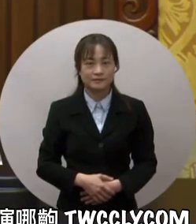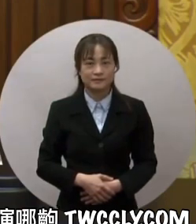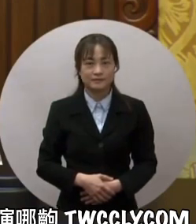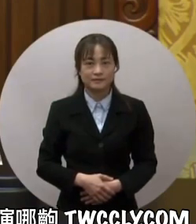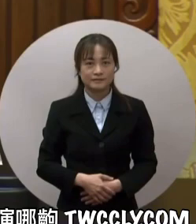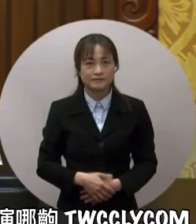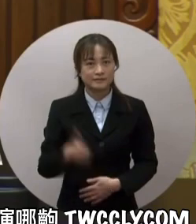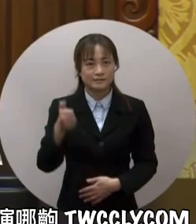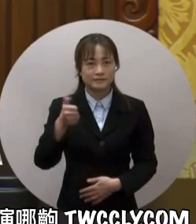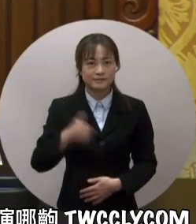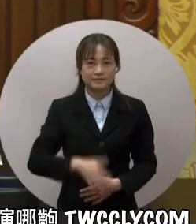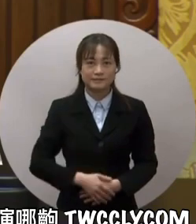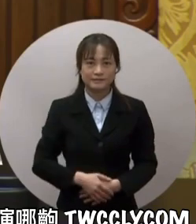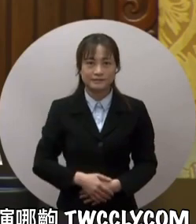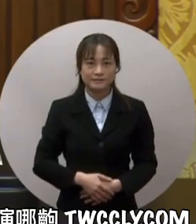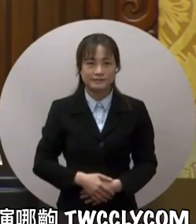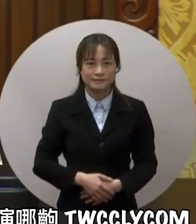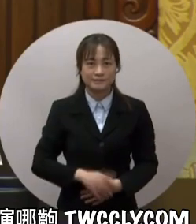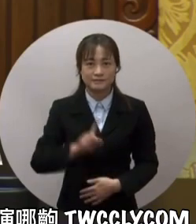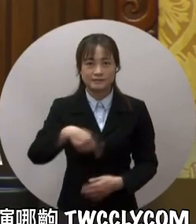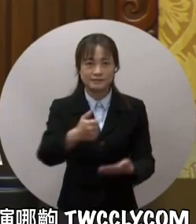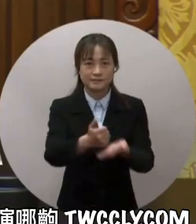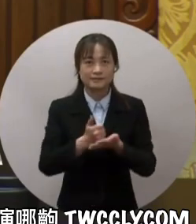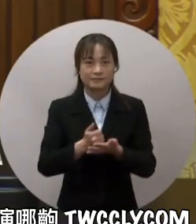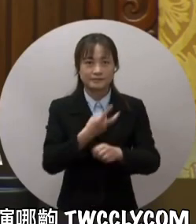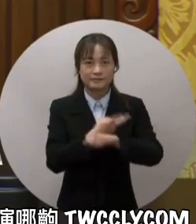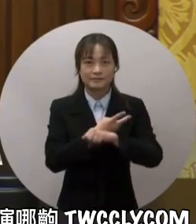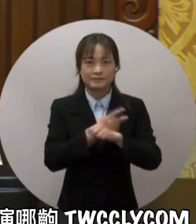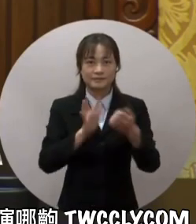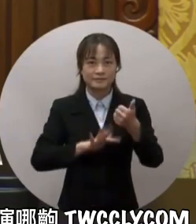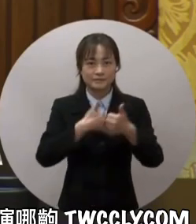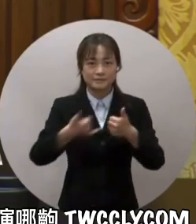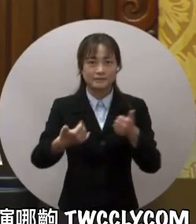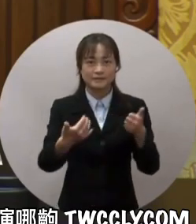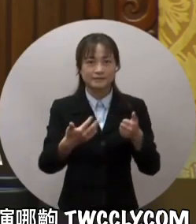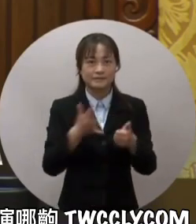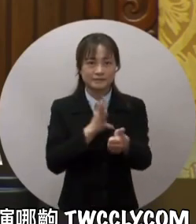謝謝謝謝接著請羅明財委員質詢